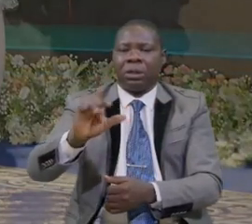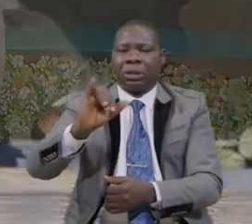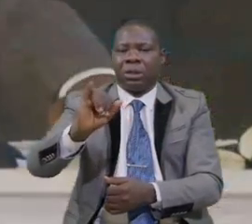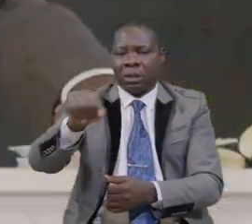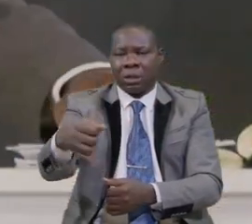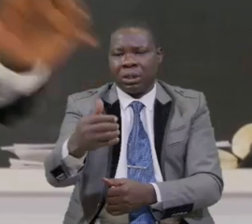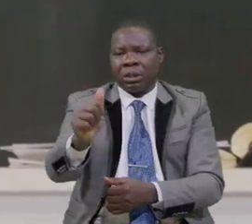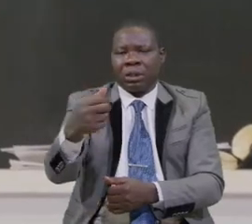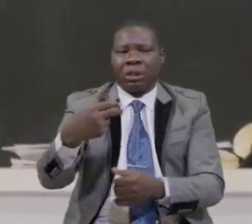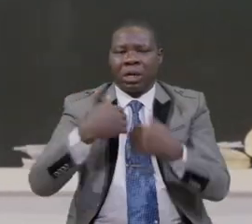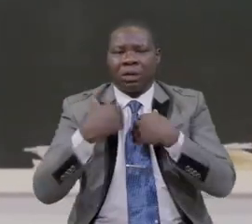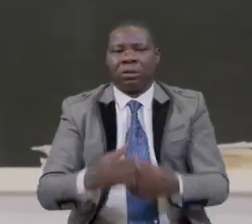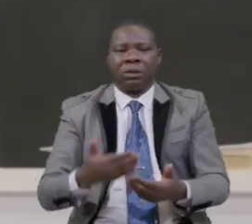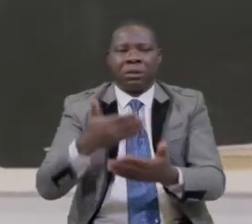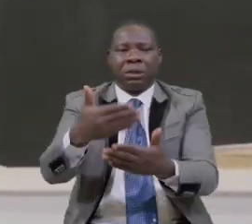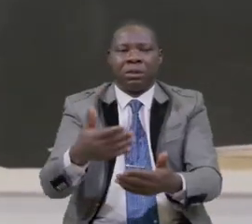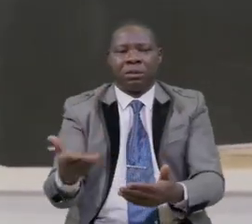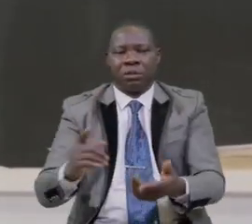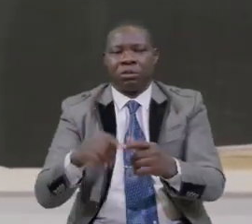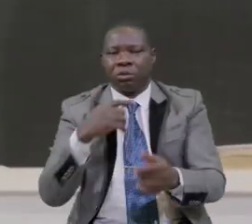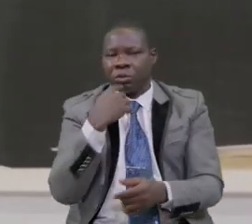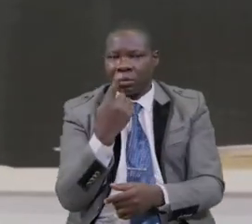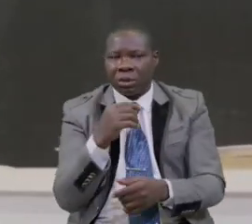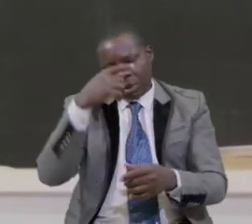avait ce qu'il devait dire. Parce que